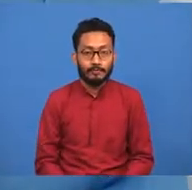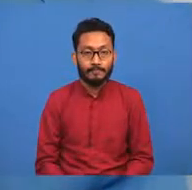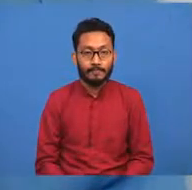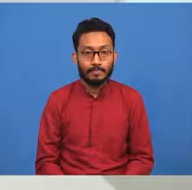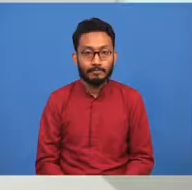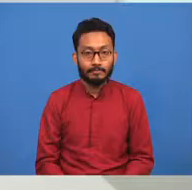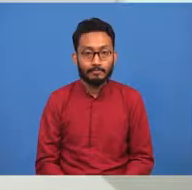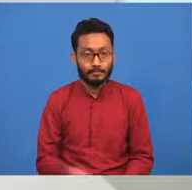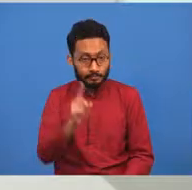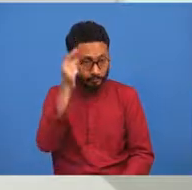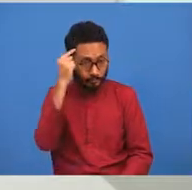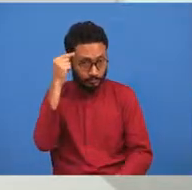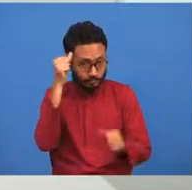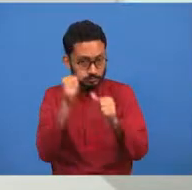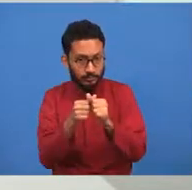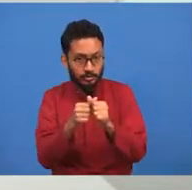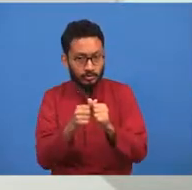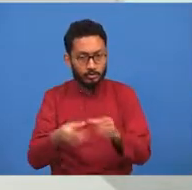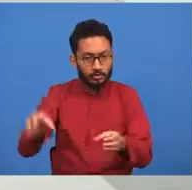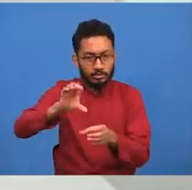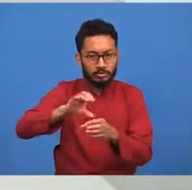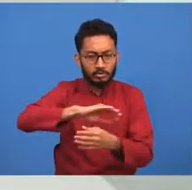Ingat, kena tuang kesemuanya.